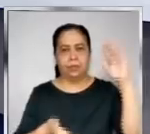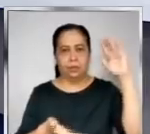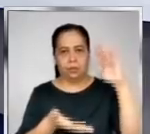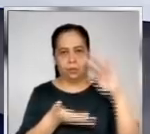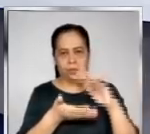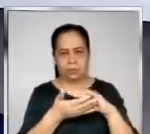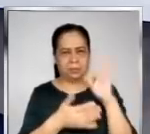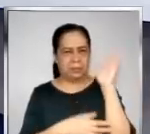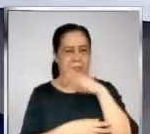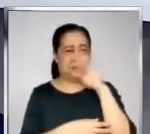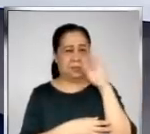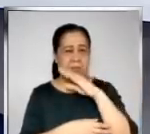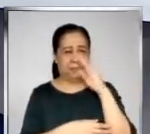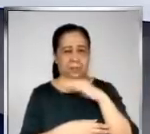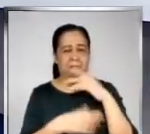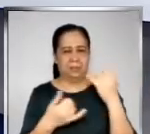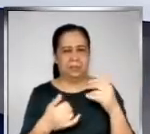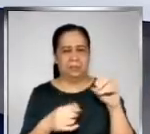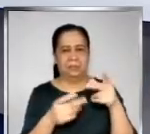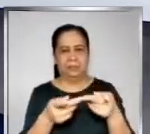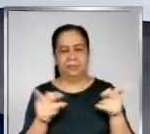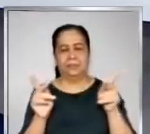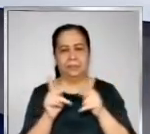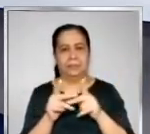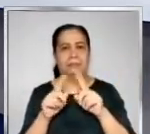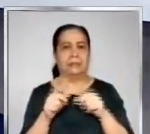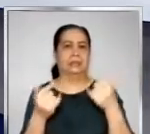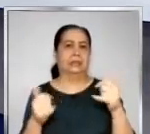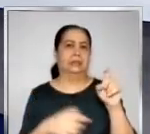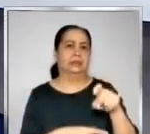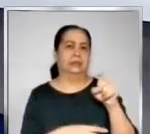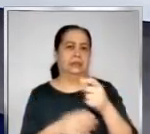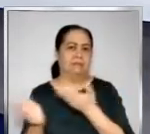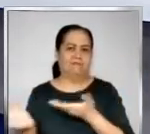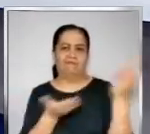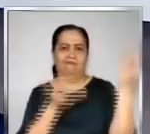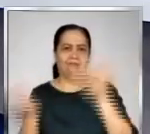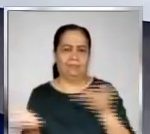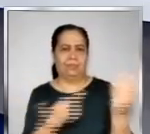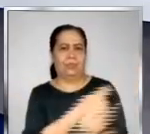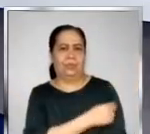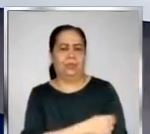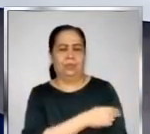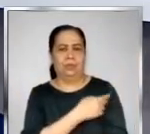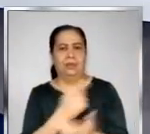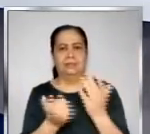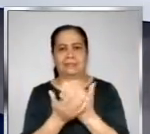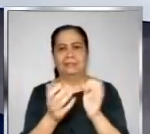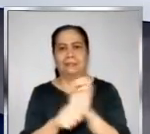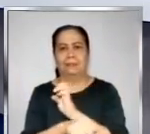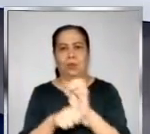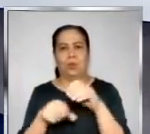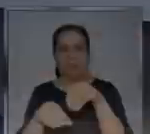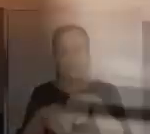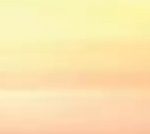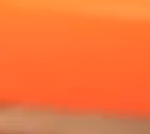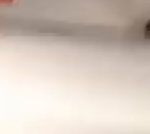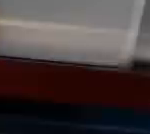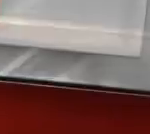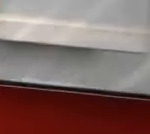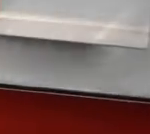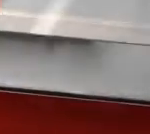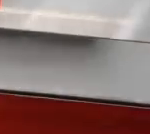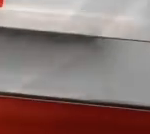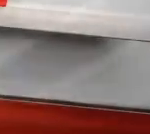na amoy sa lugar. Pero kinailangang itakbo sa ospital ang ilan sa mga empleyado ng planta. Nakatutok doon live ngayong gabi si